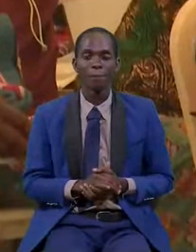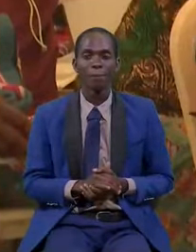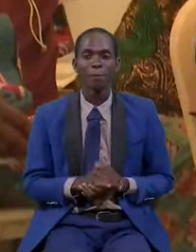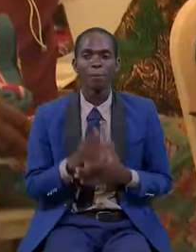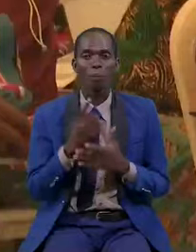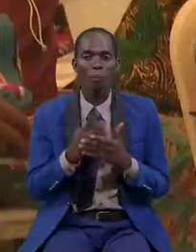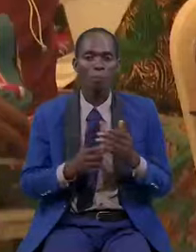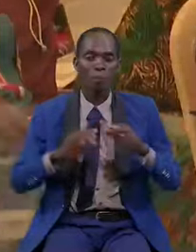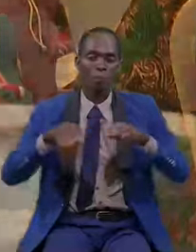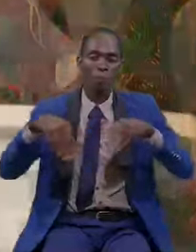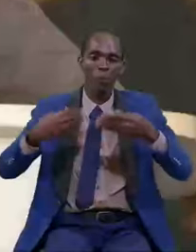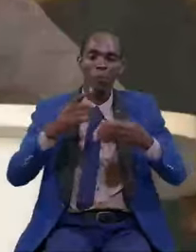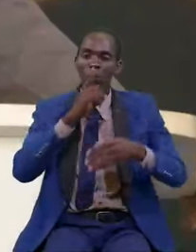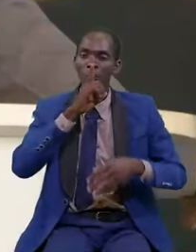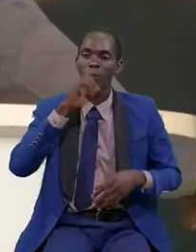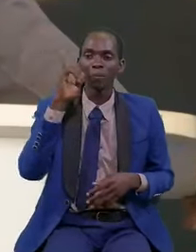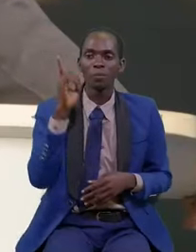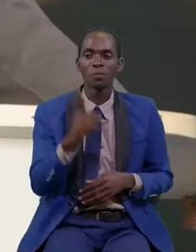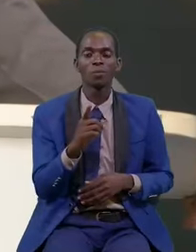Ce qui donne l'assurance